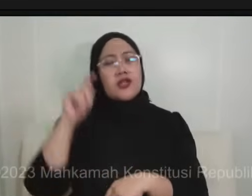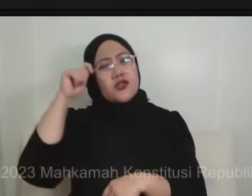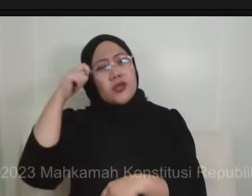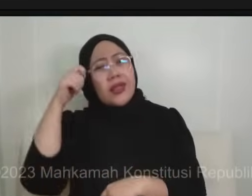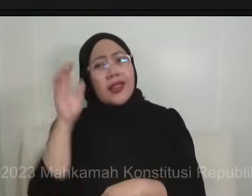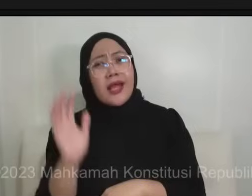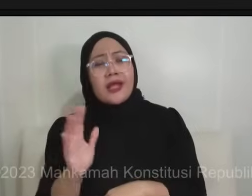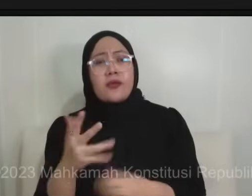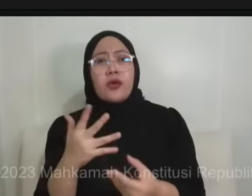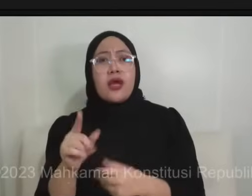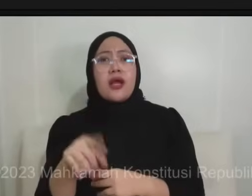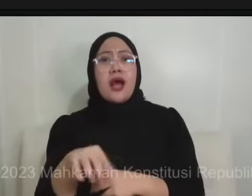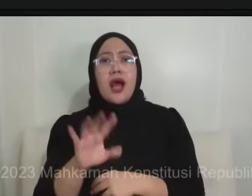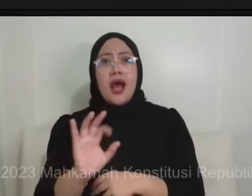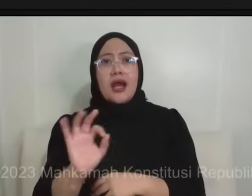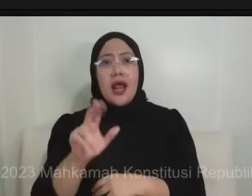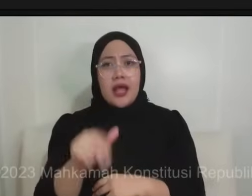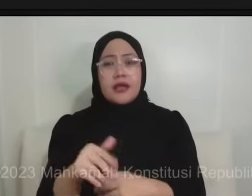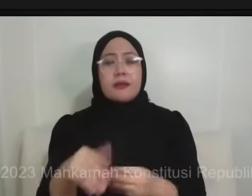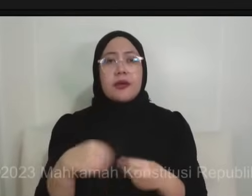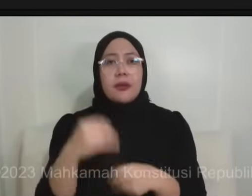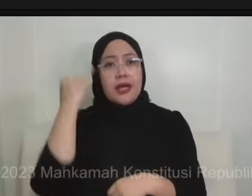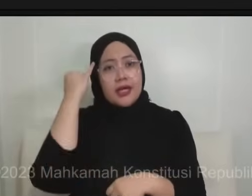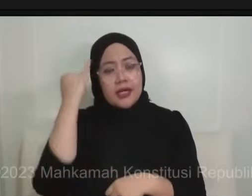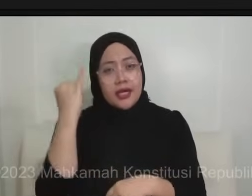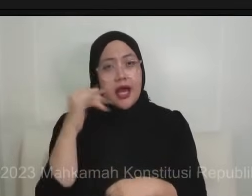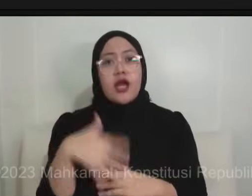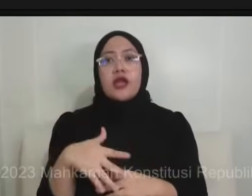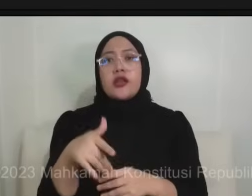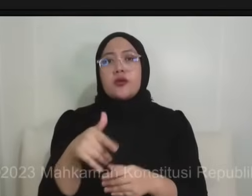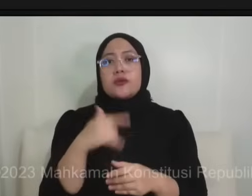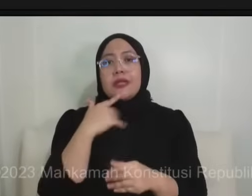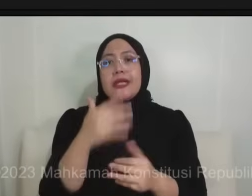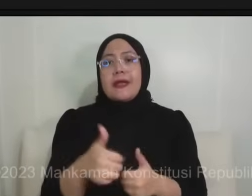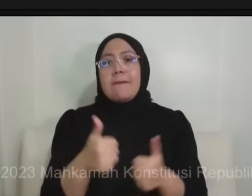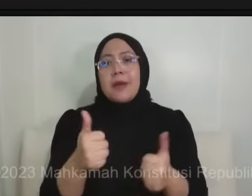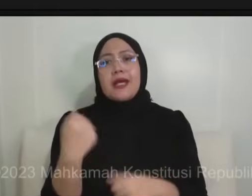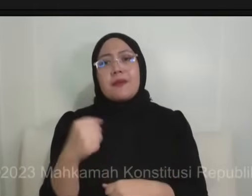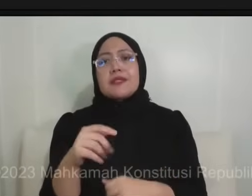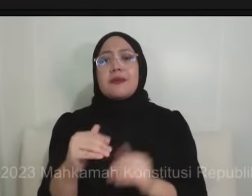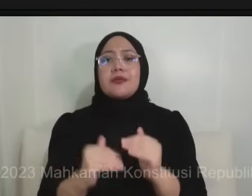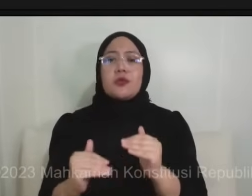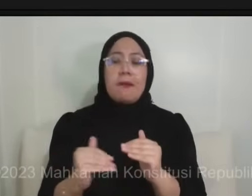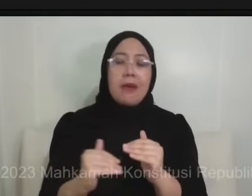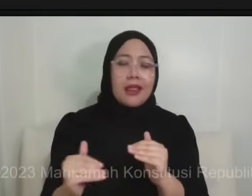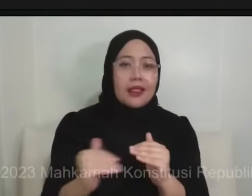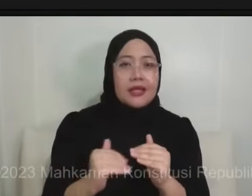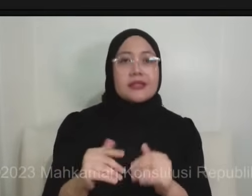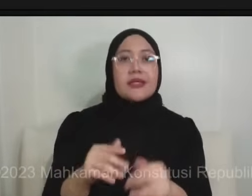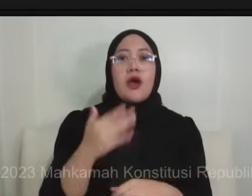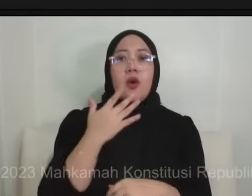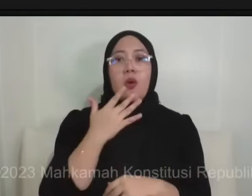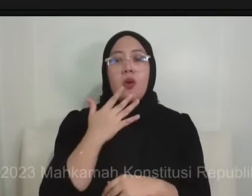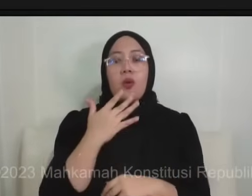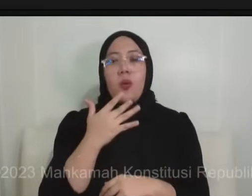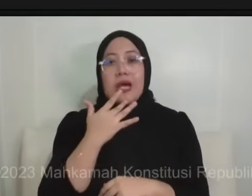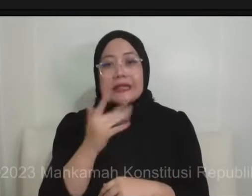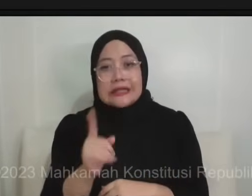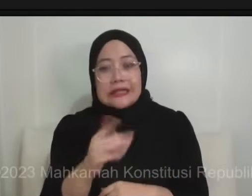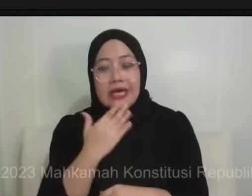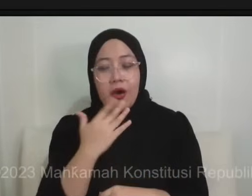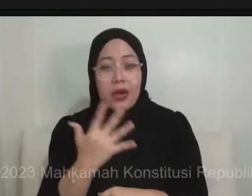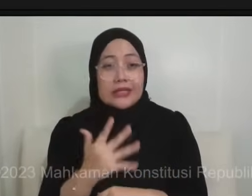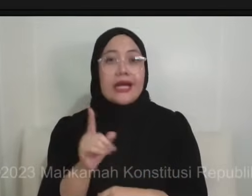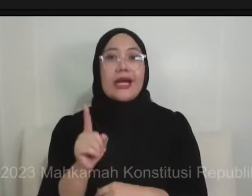tidak akan mampu memberikan argumentasi dan justifikasi yang baik berdasarkan batas pelayan yang wajar sebab hal ini tetap